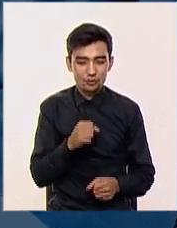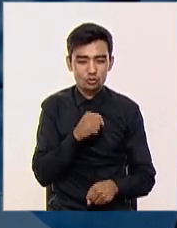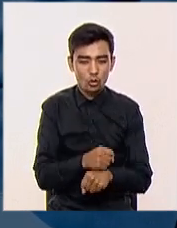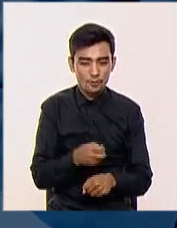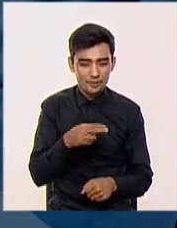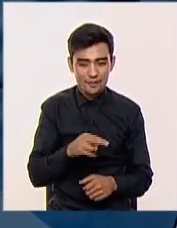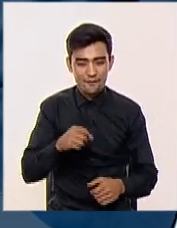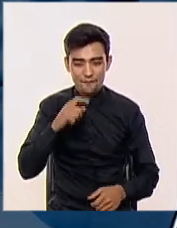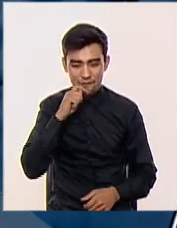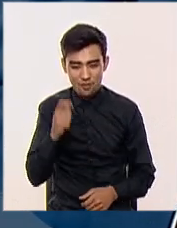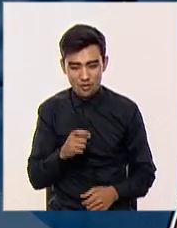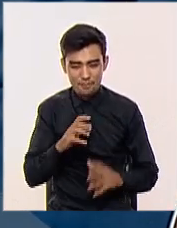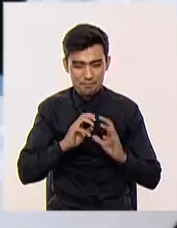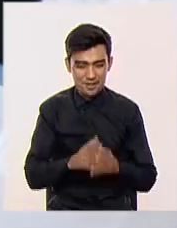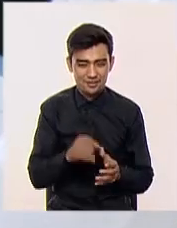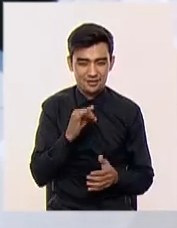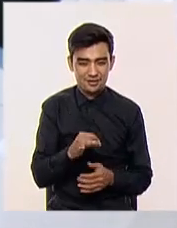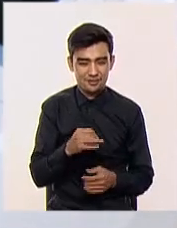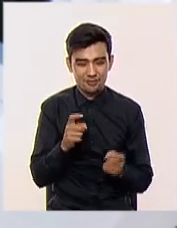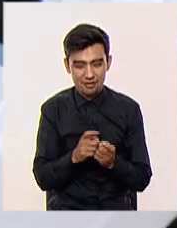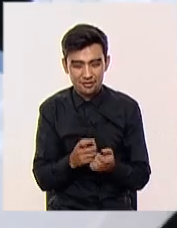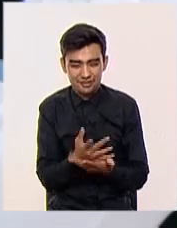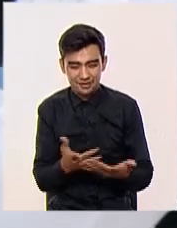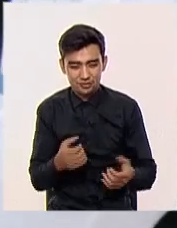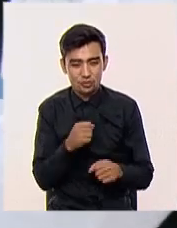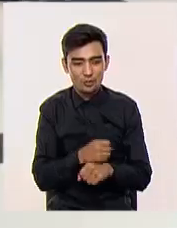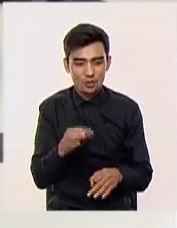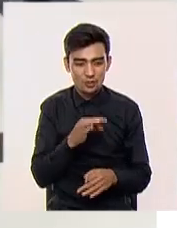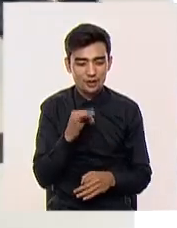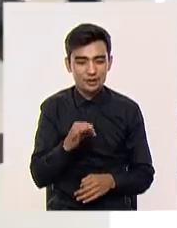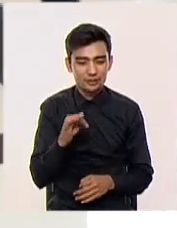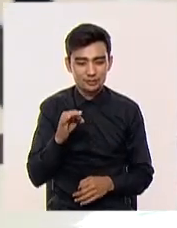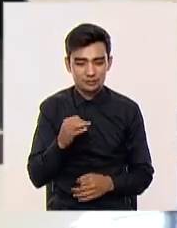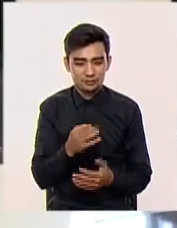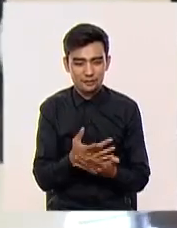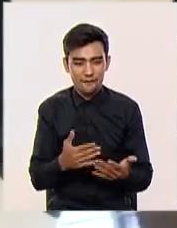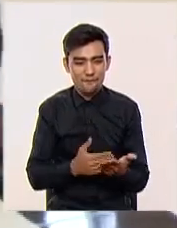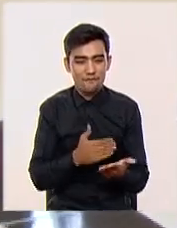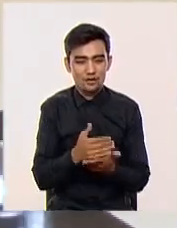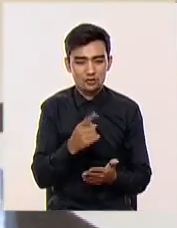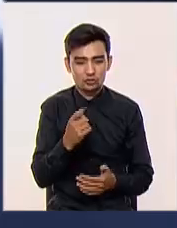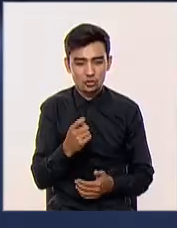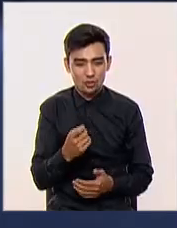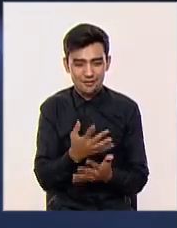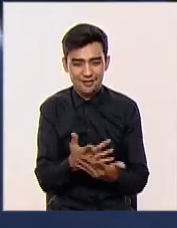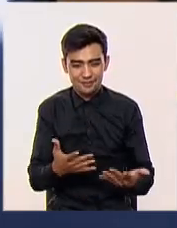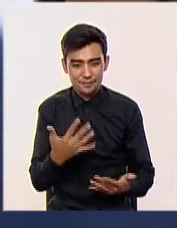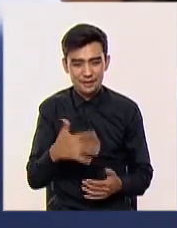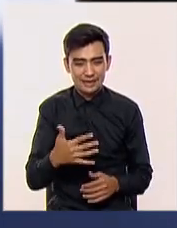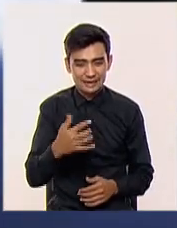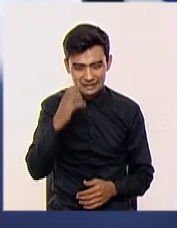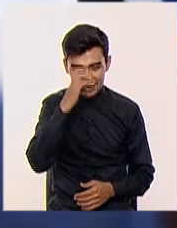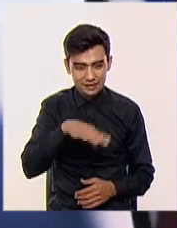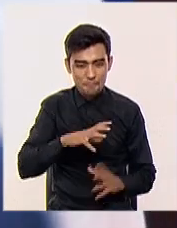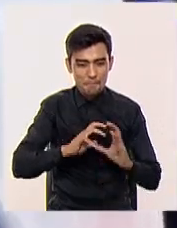конфликтам и войнам в мире. За круглым столом под куполом Дворца независимости собралось свыше 100 делегаций из 50 стран